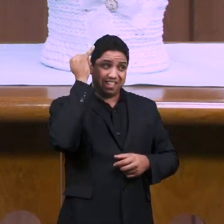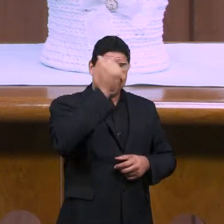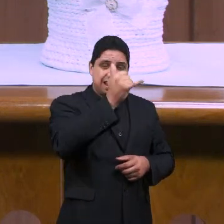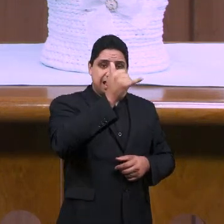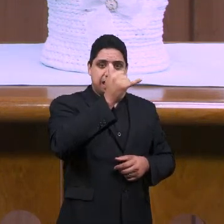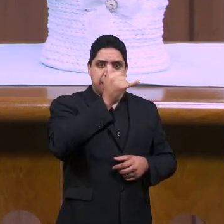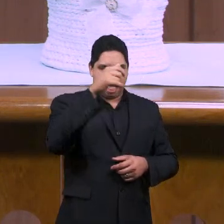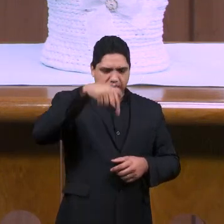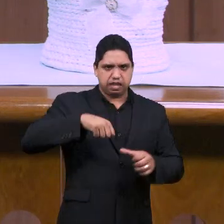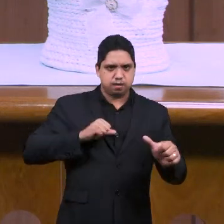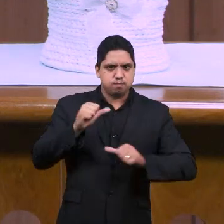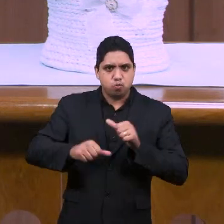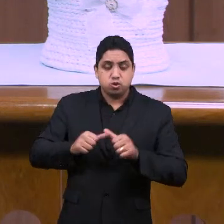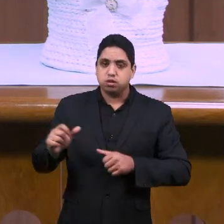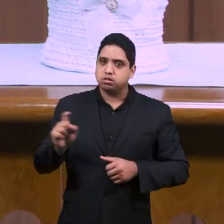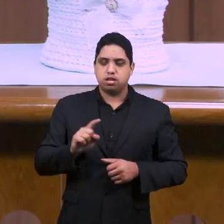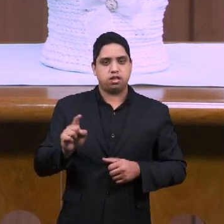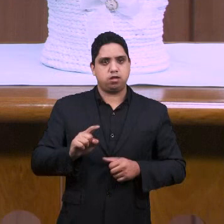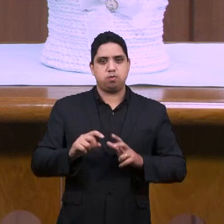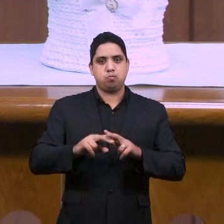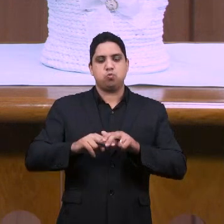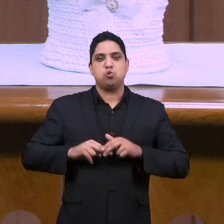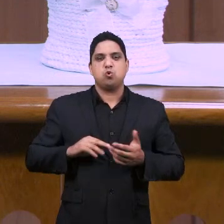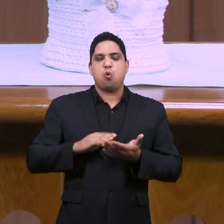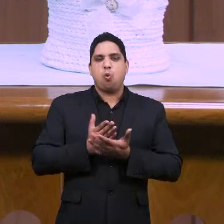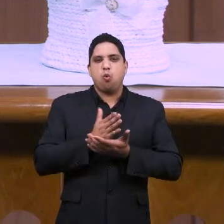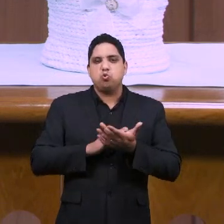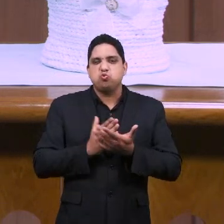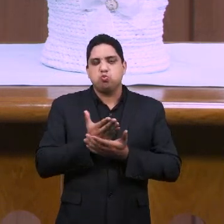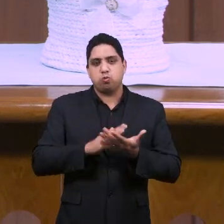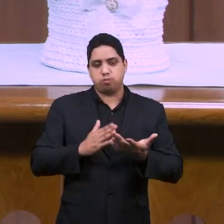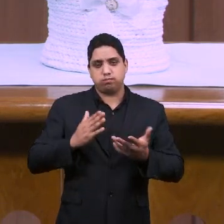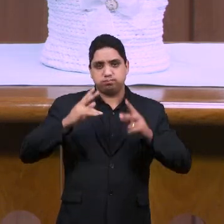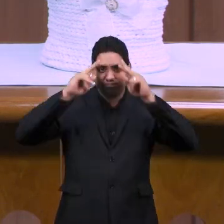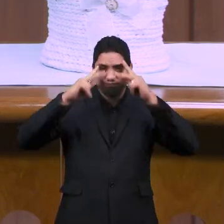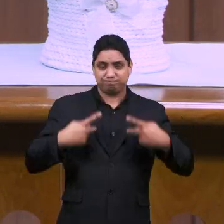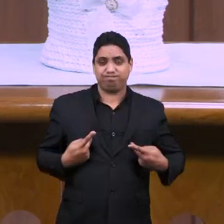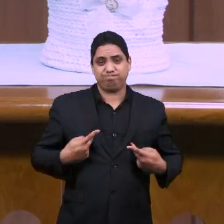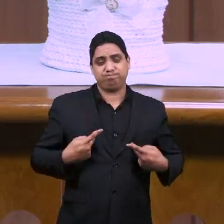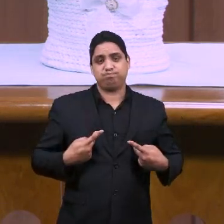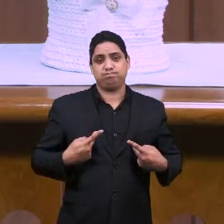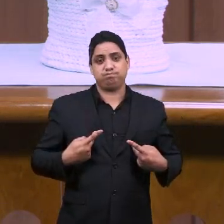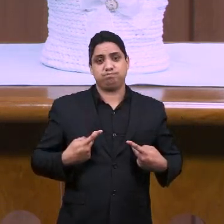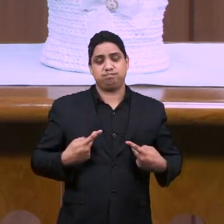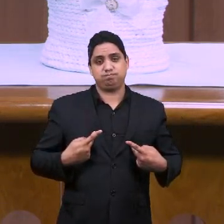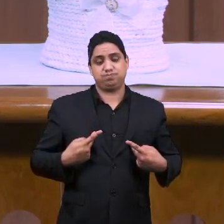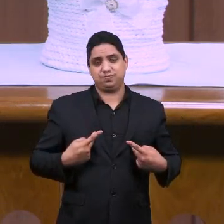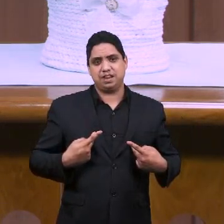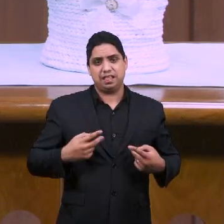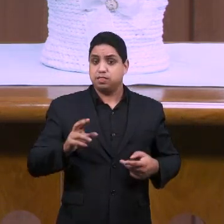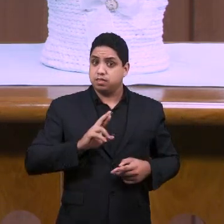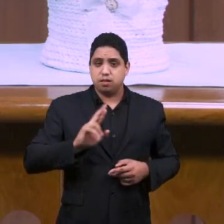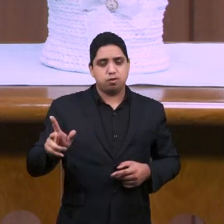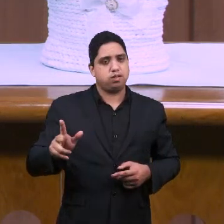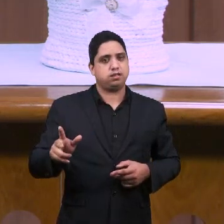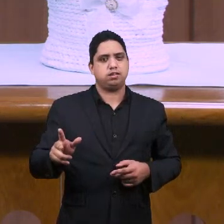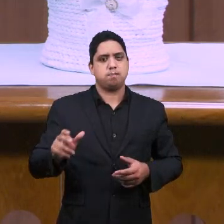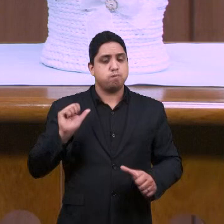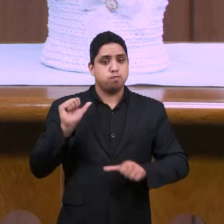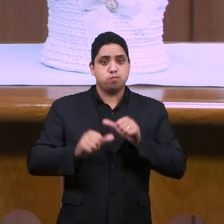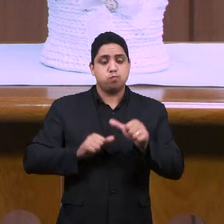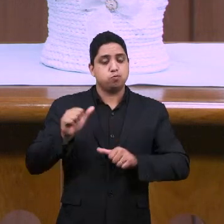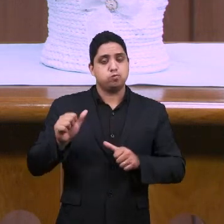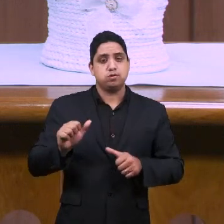ne change pas à cause des habitudes, les mauvaises habitudes des hommes et de